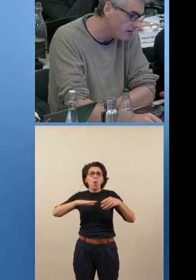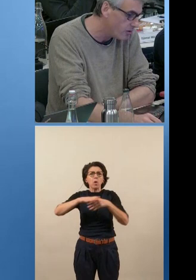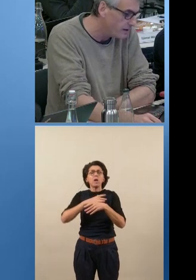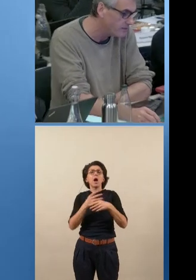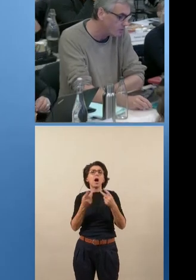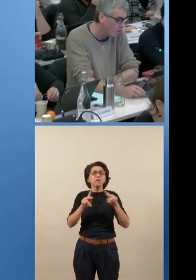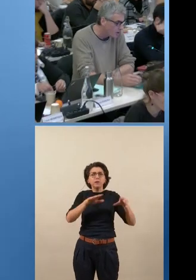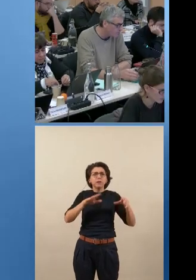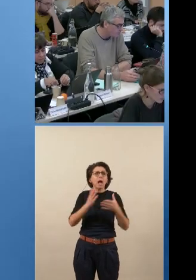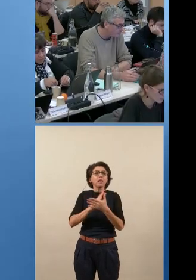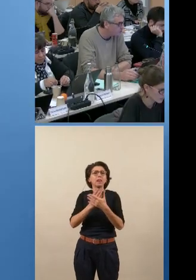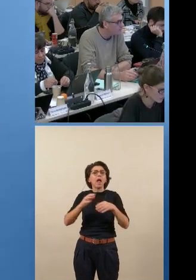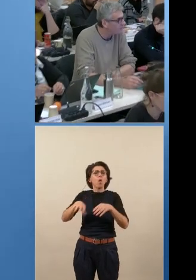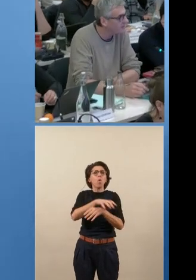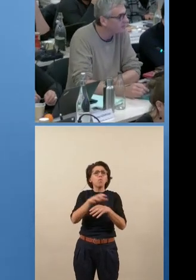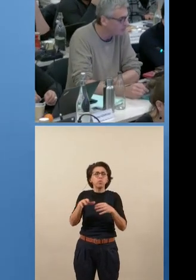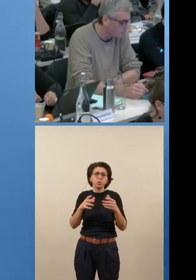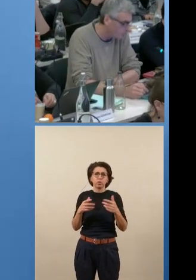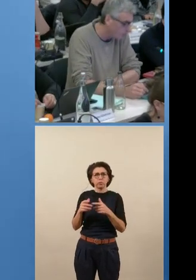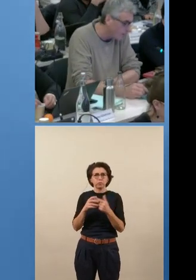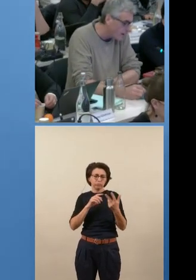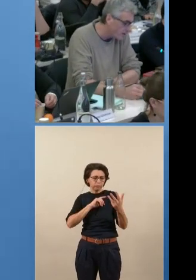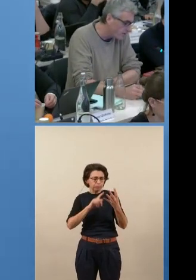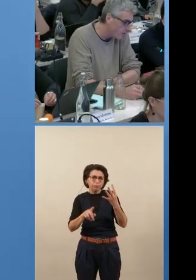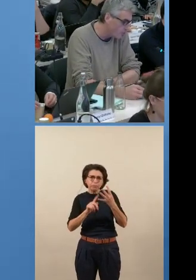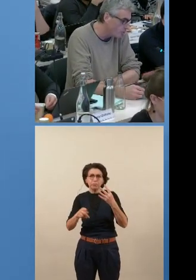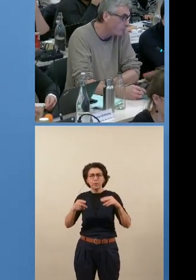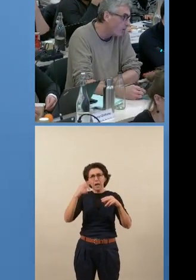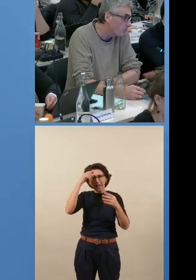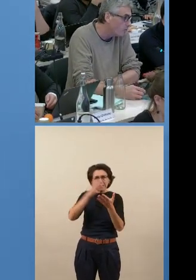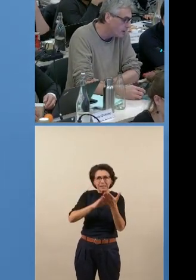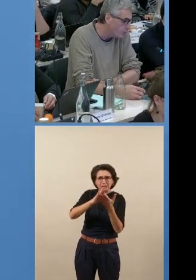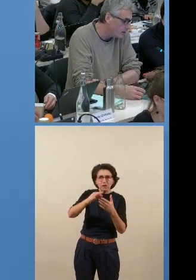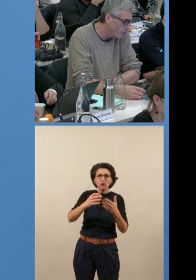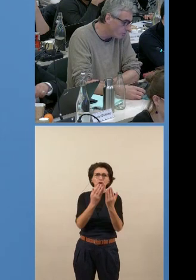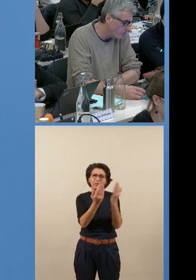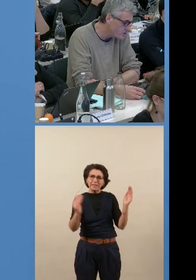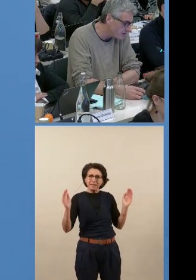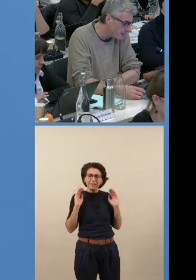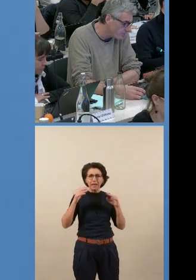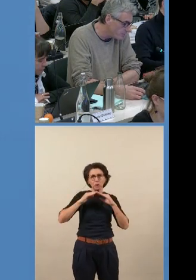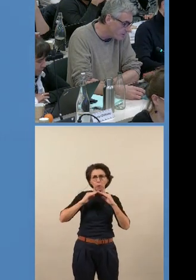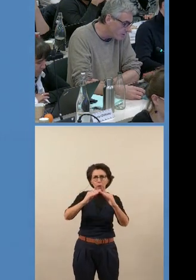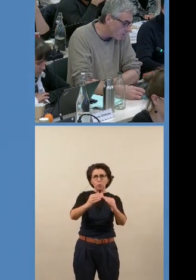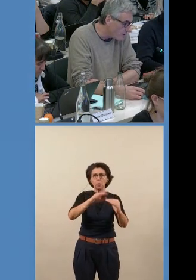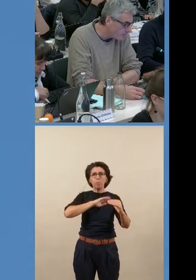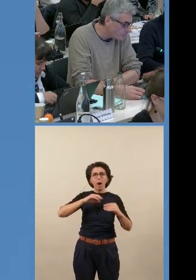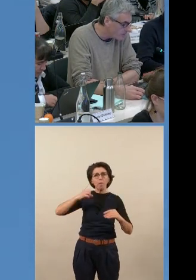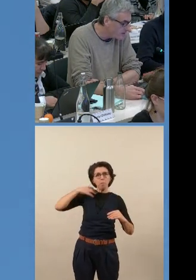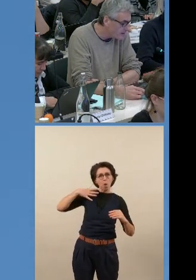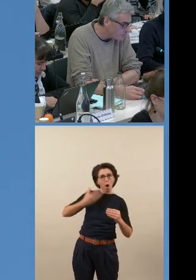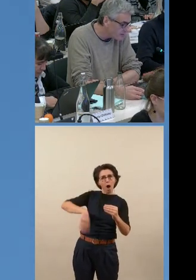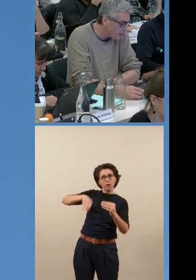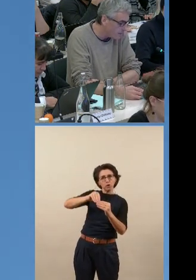et la formalisation d'une stratégie façade et toiture à travers le blanc et puis le végétal en matière de